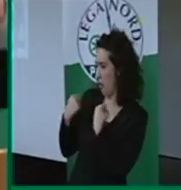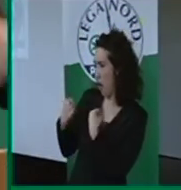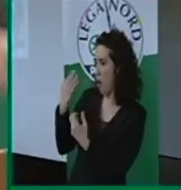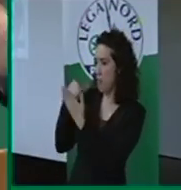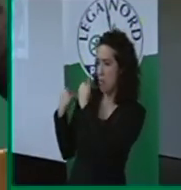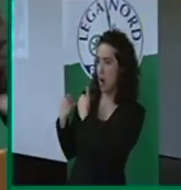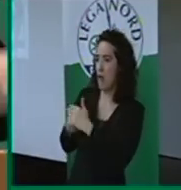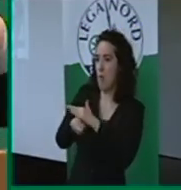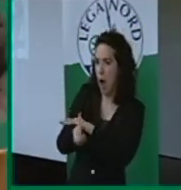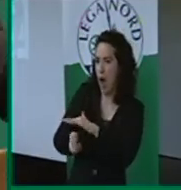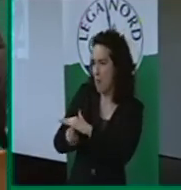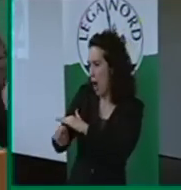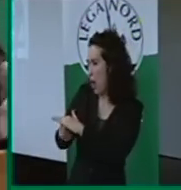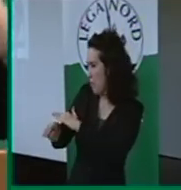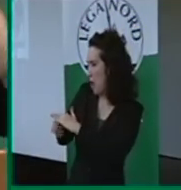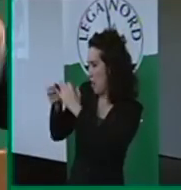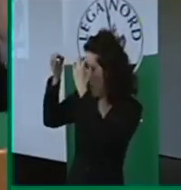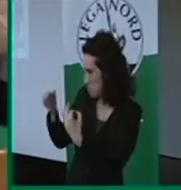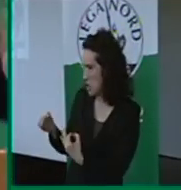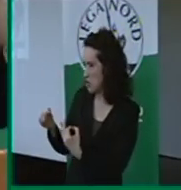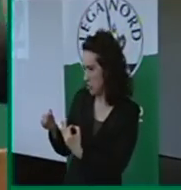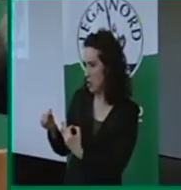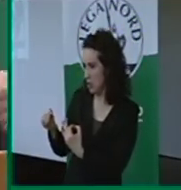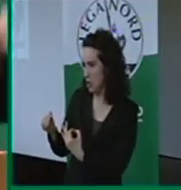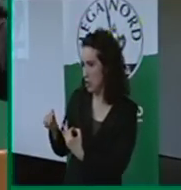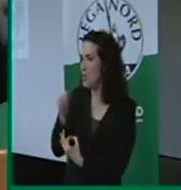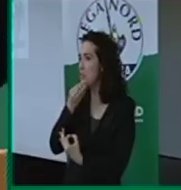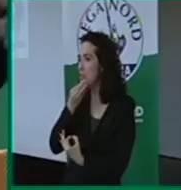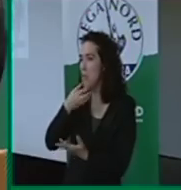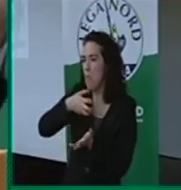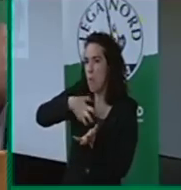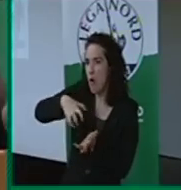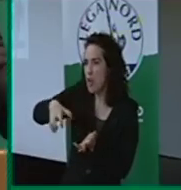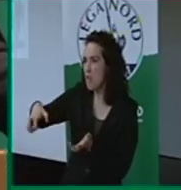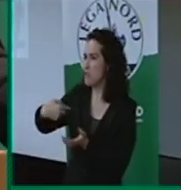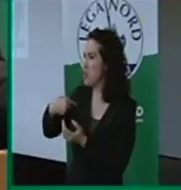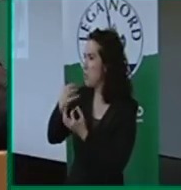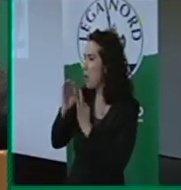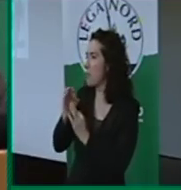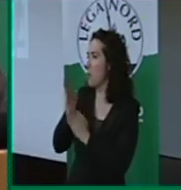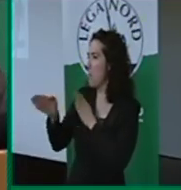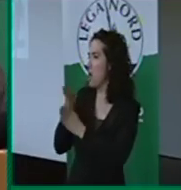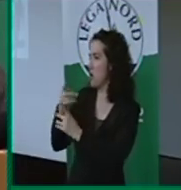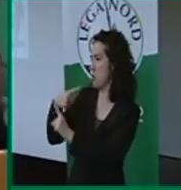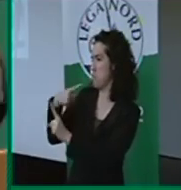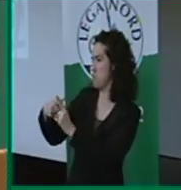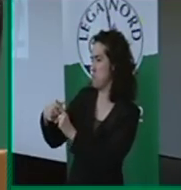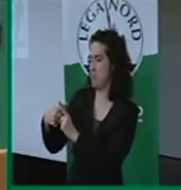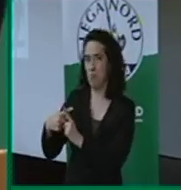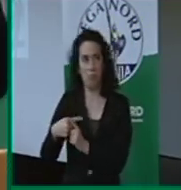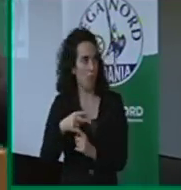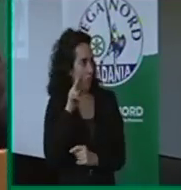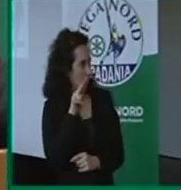le mazzette proprio precise cioè si facevano i bonifici Questo era saltato ancora io lo guardavo così no come per dire